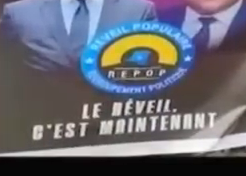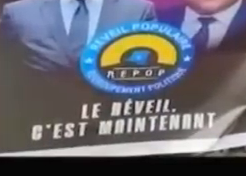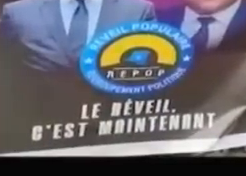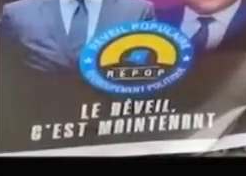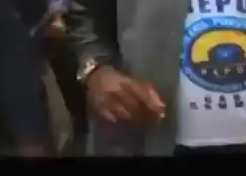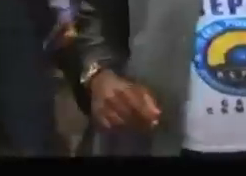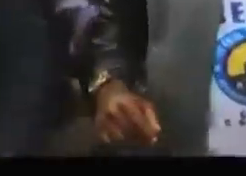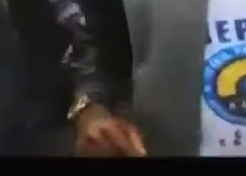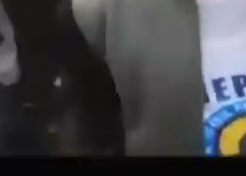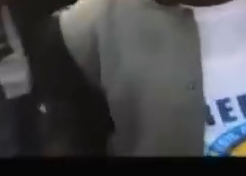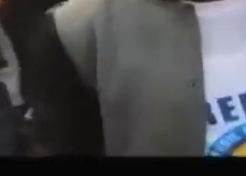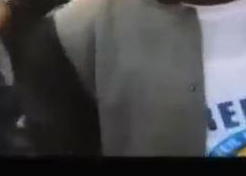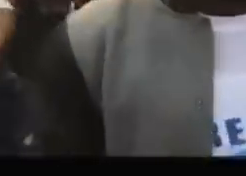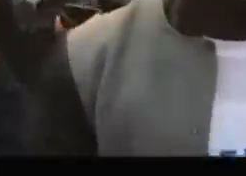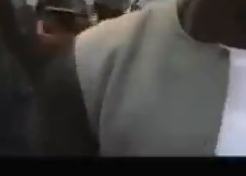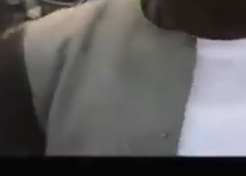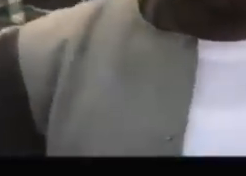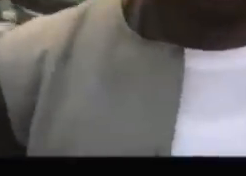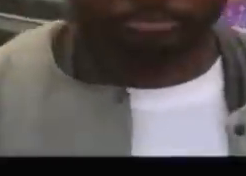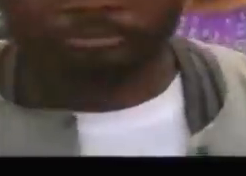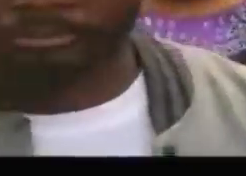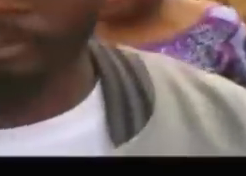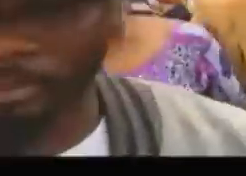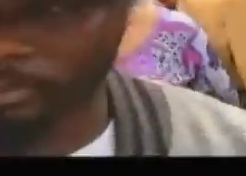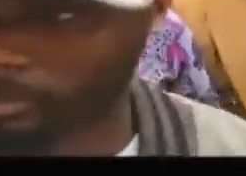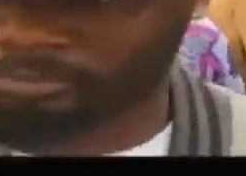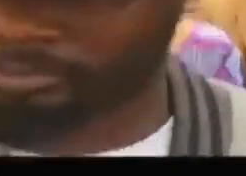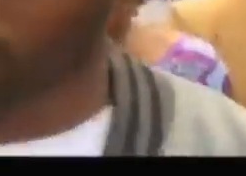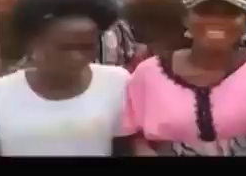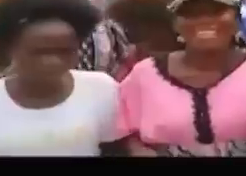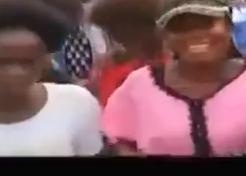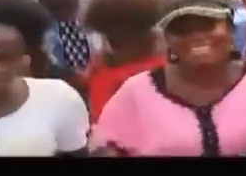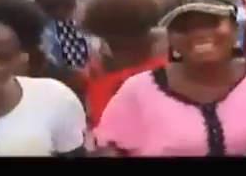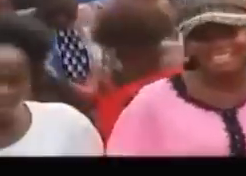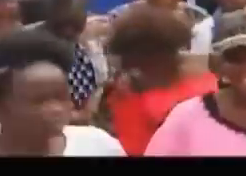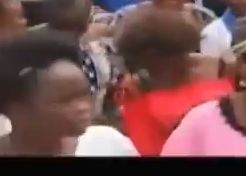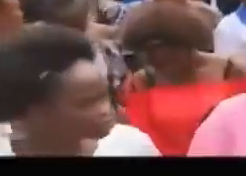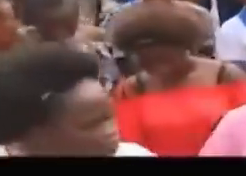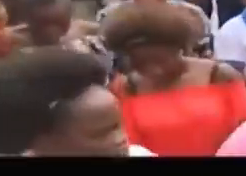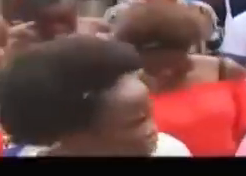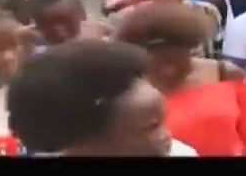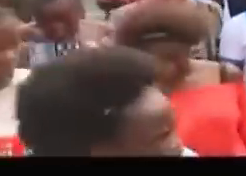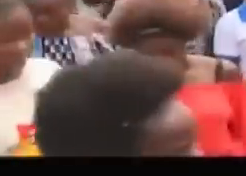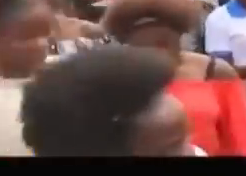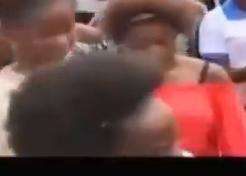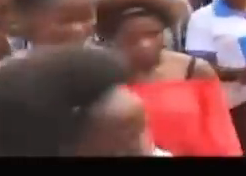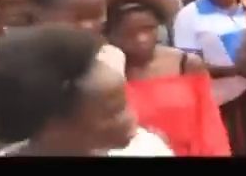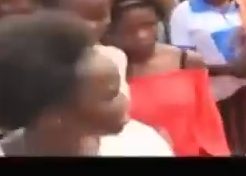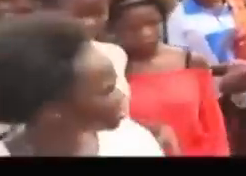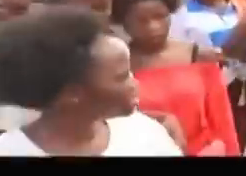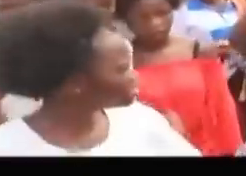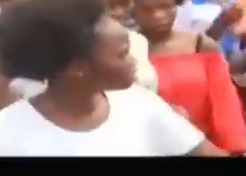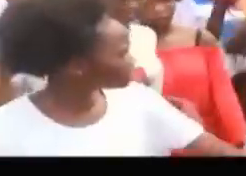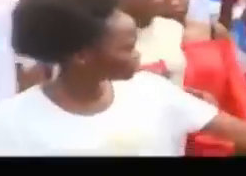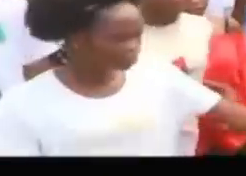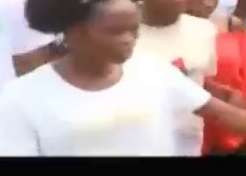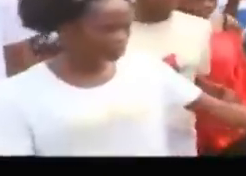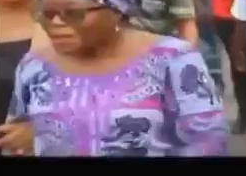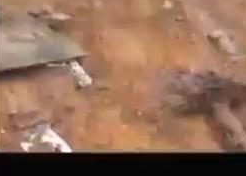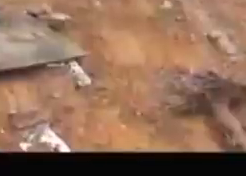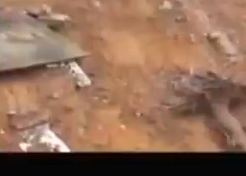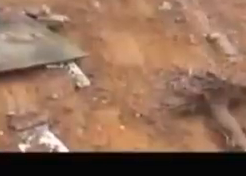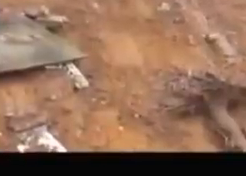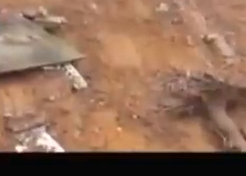les habitants du coin de la RDC caressent l'ambition de pouvoir emprunter dans un futur proche cette route. Et puis ces reportages